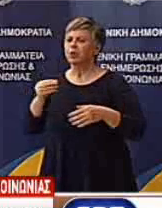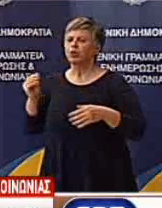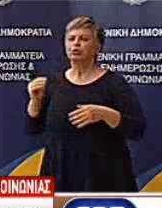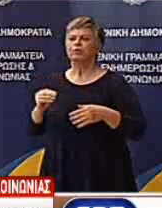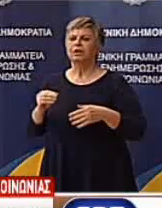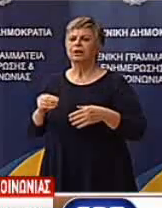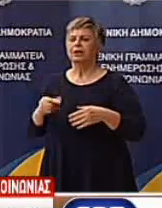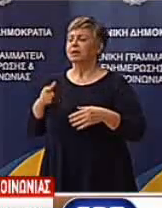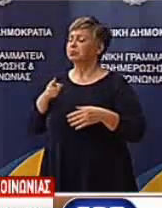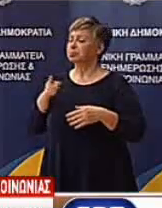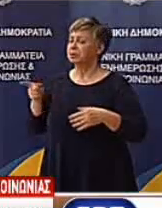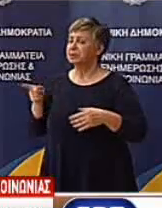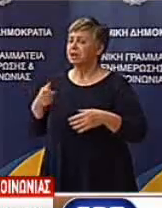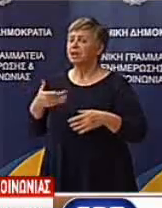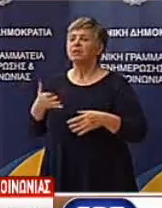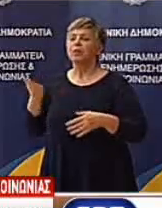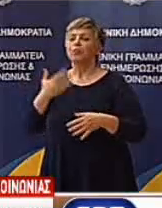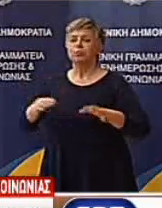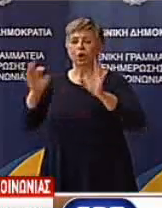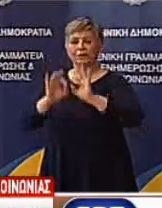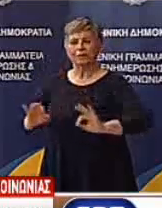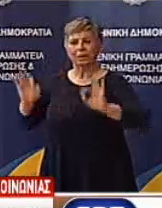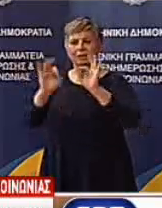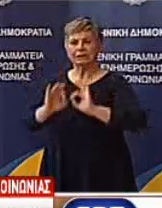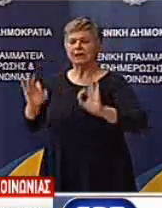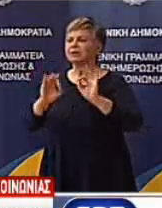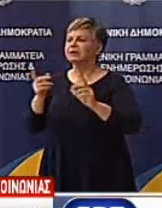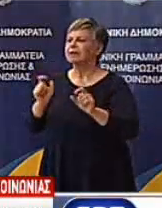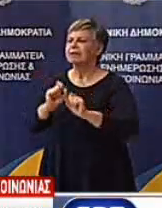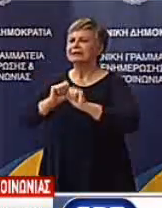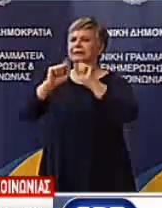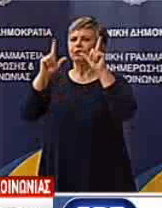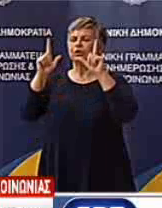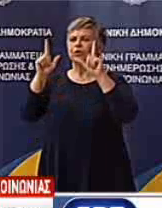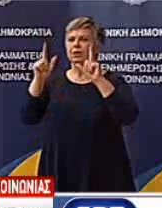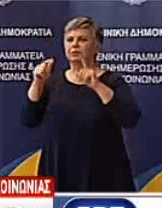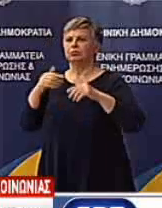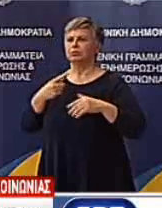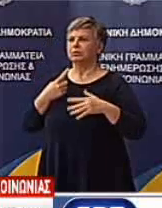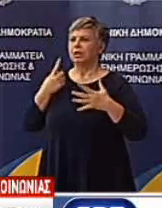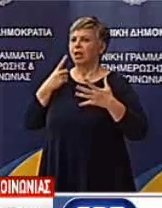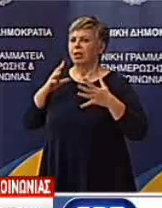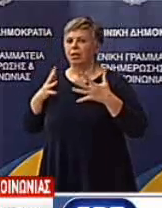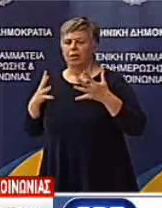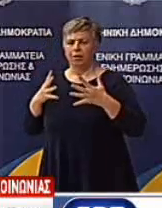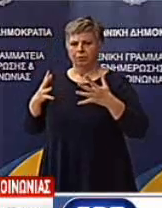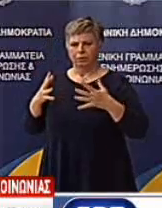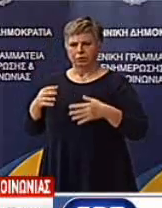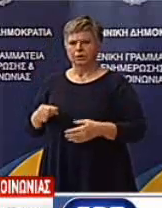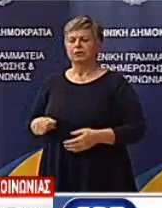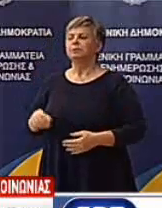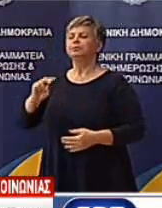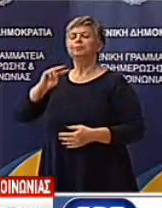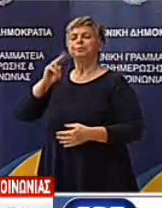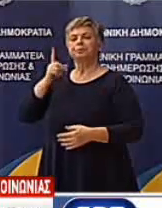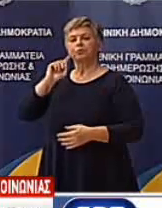Έχετε προετοιμαστεί γι' αυτό ή σας έπιασαν στον ύπνο? Δεν έγινε κάτι ξαφνικό χθες, πραγματικά. Γνωρίζουμε όλοι ότι